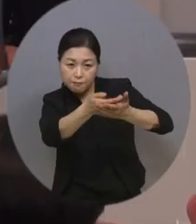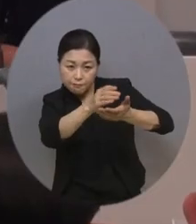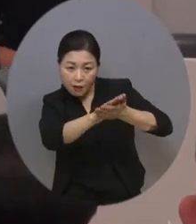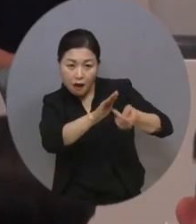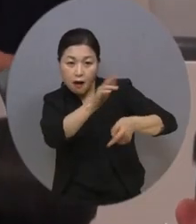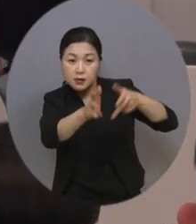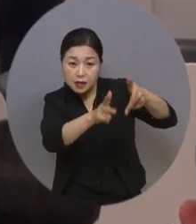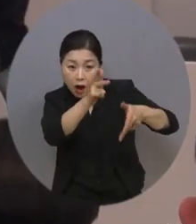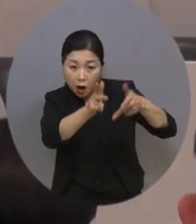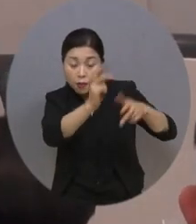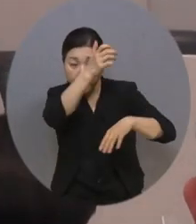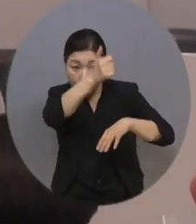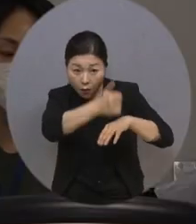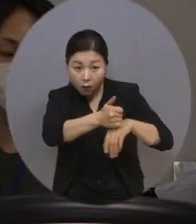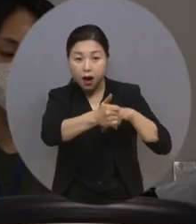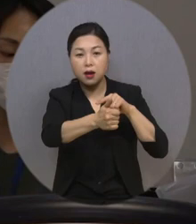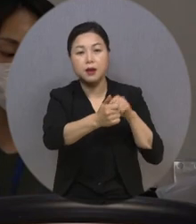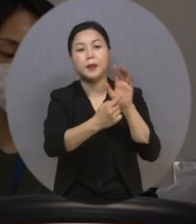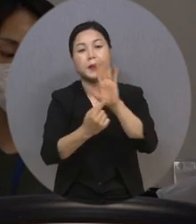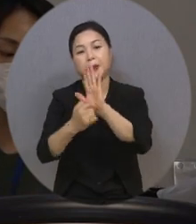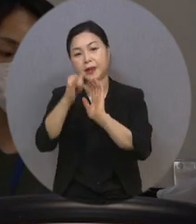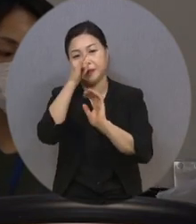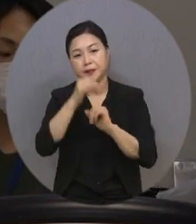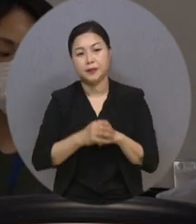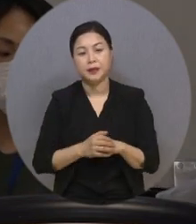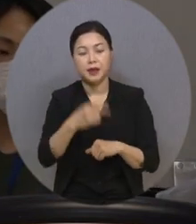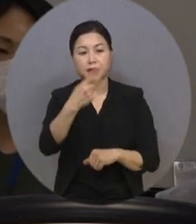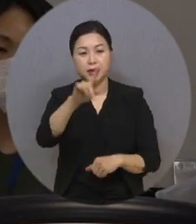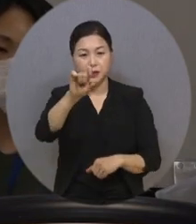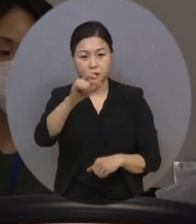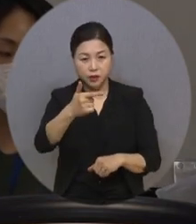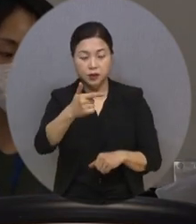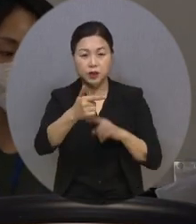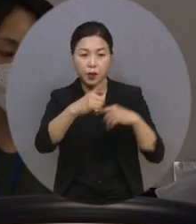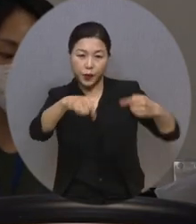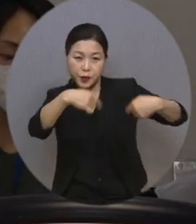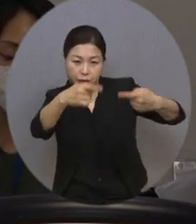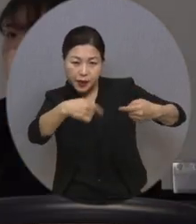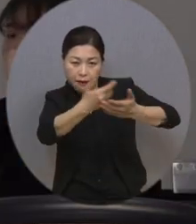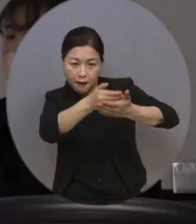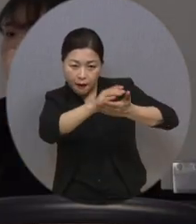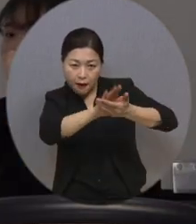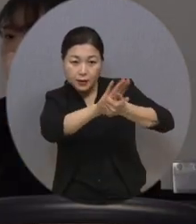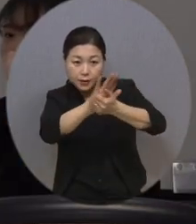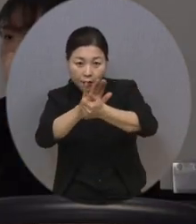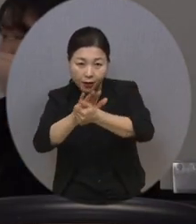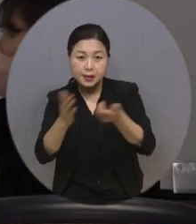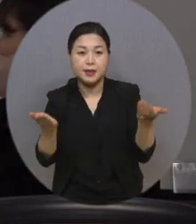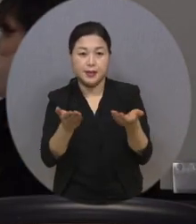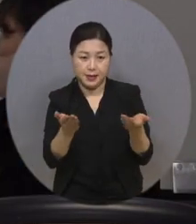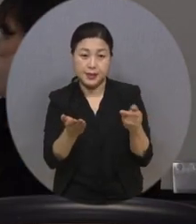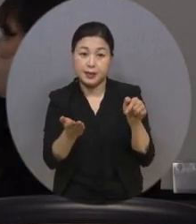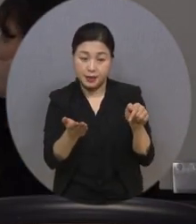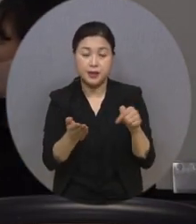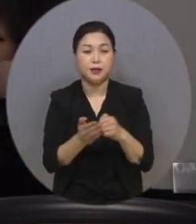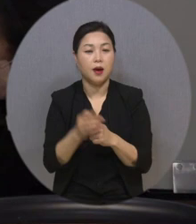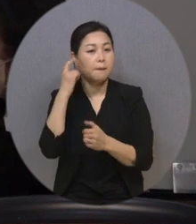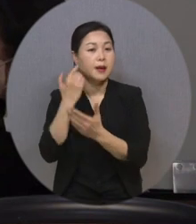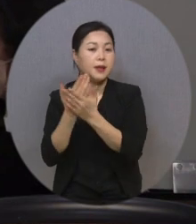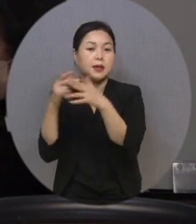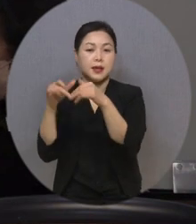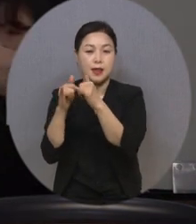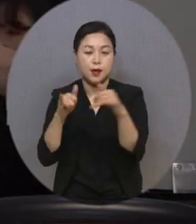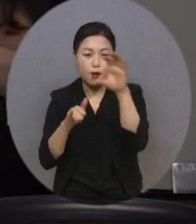및 공유의 자리가 있었습니다. 센터는 2016년 휠마스터라는 직업군을 개발해 발달장애인이 훈련을